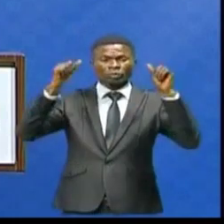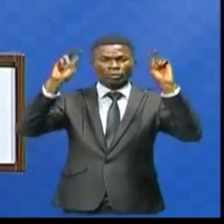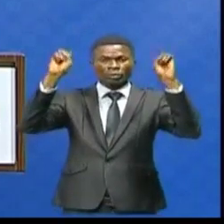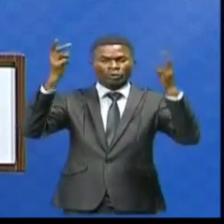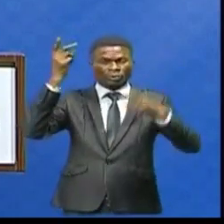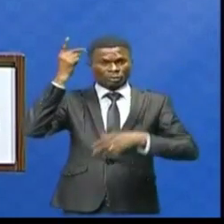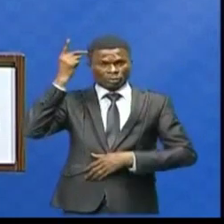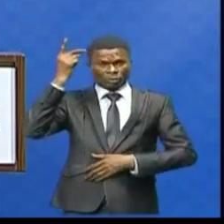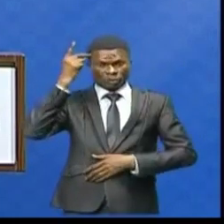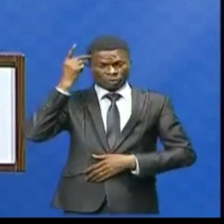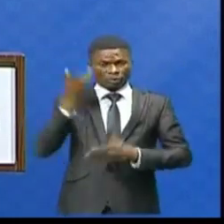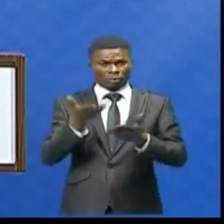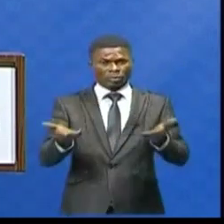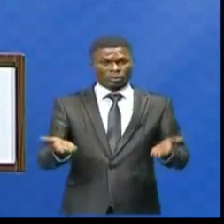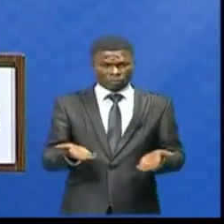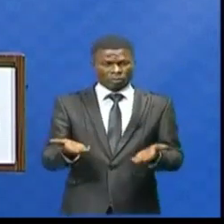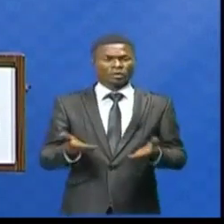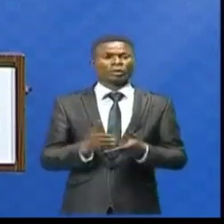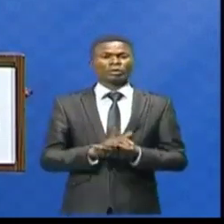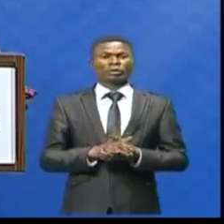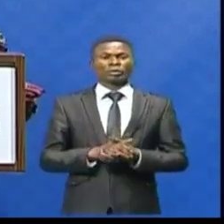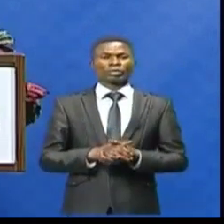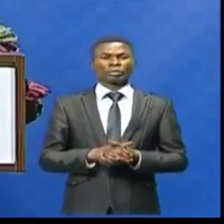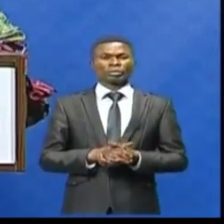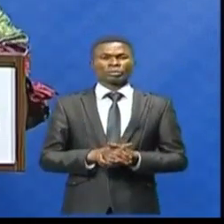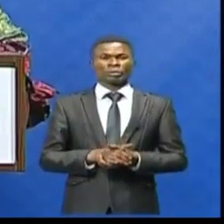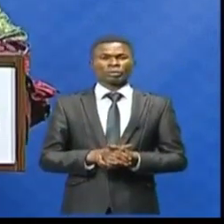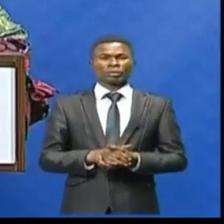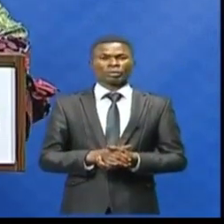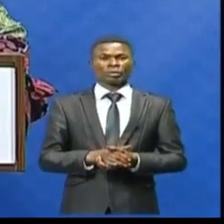dans la ville province de Kinshasa